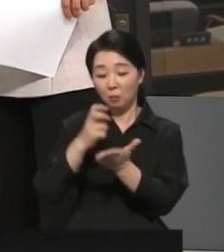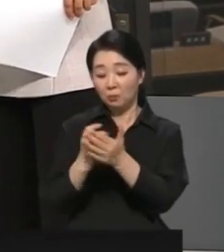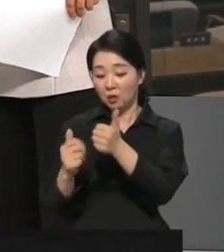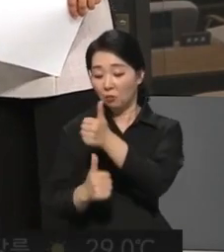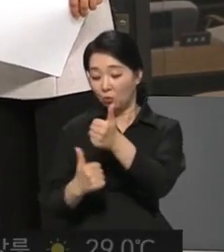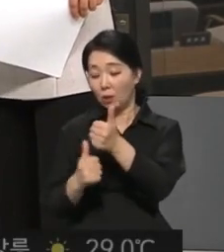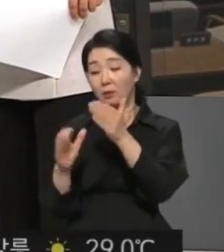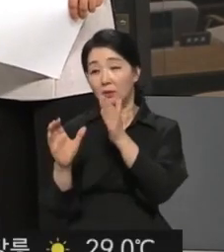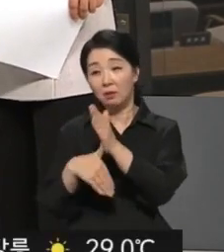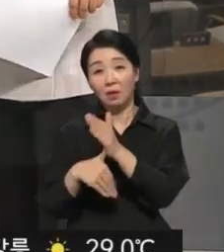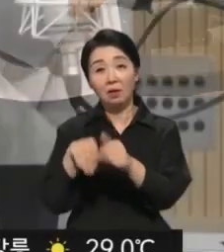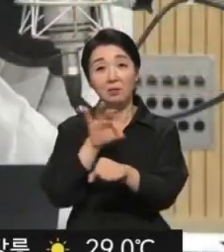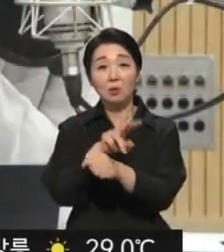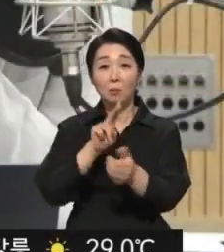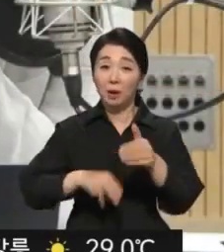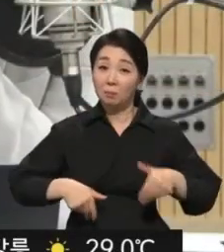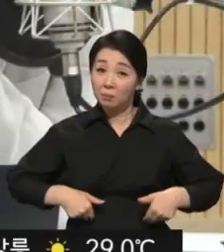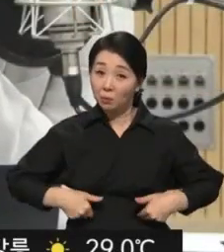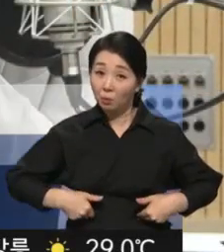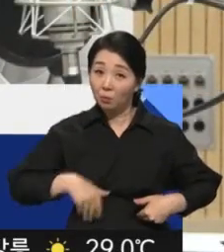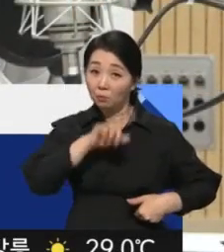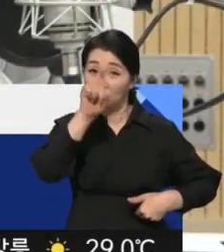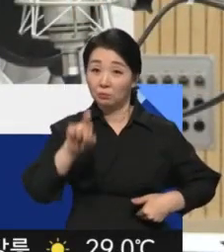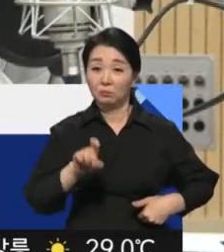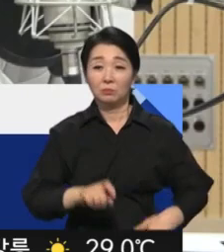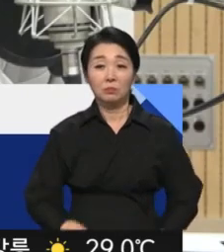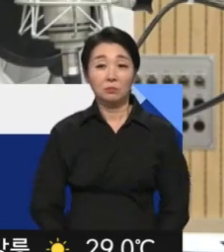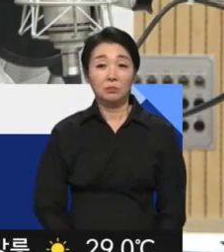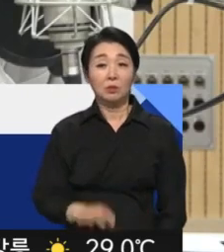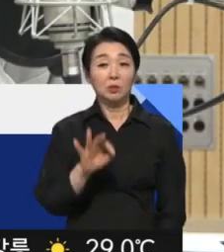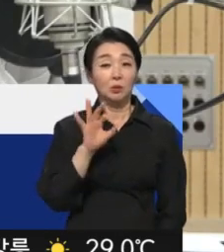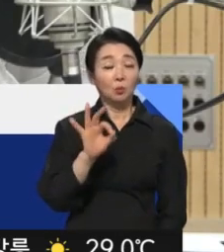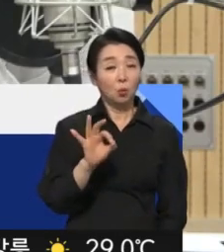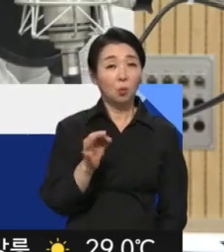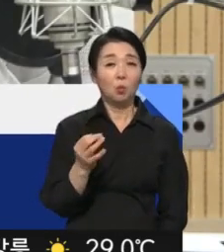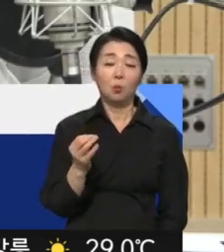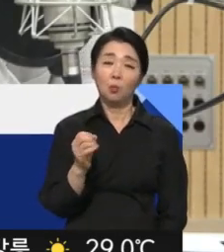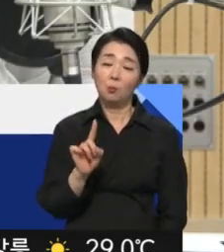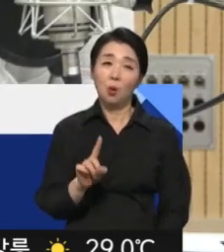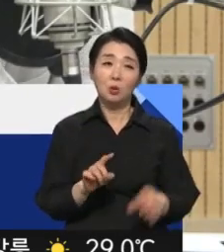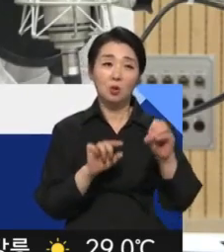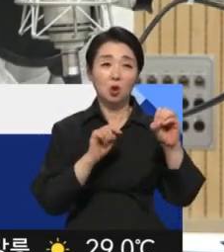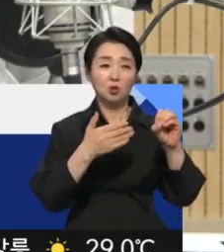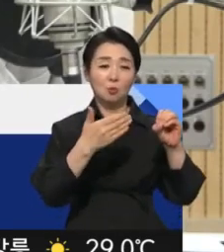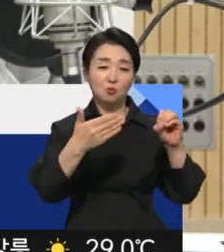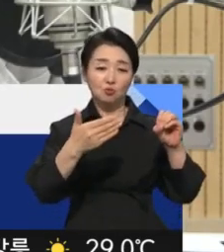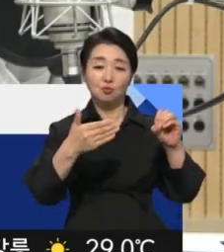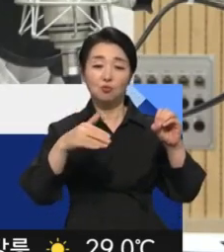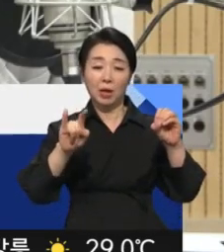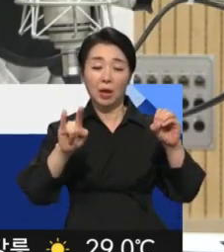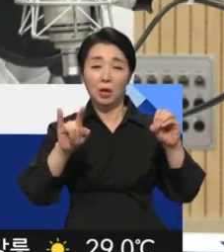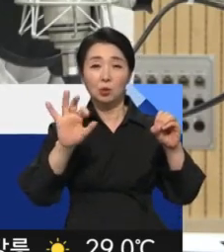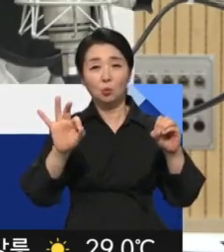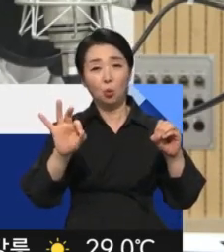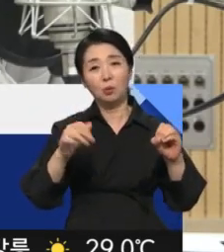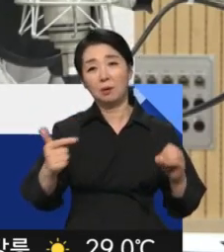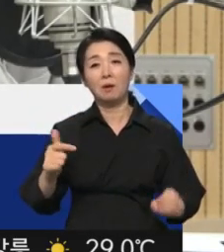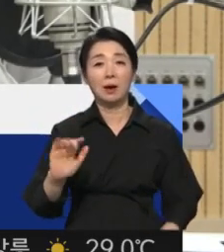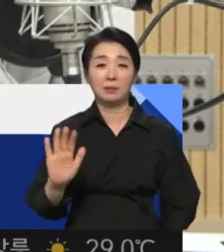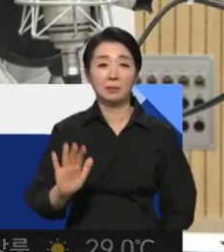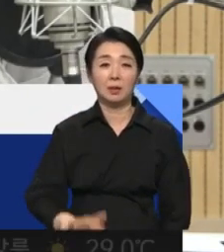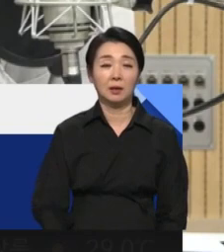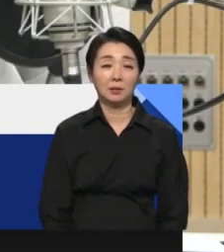남습니다. 금액은 0.99개인가 0.몇 개라고 해서 금액은 액수는 많지는 않은